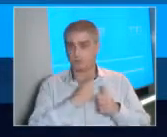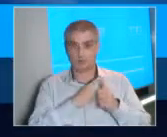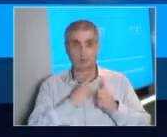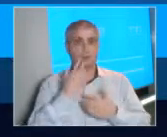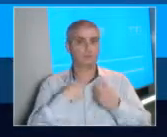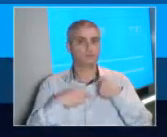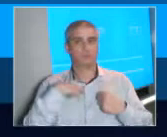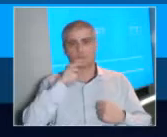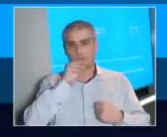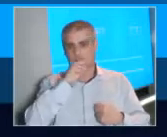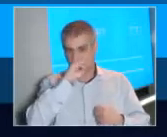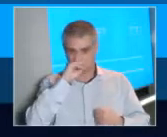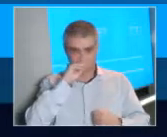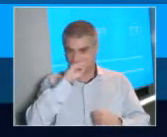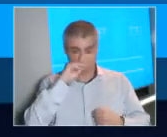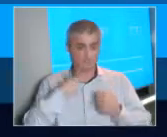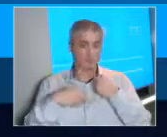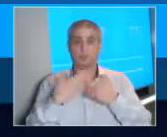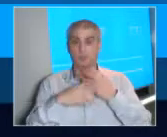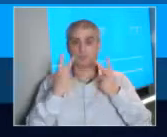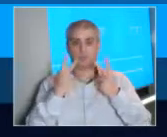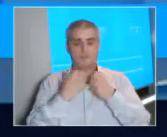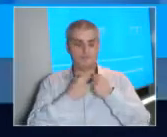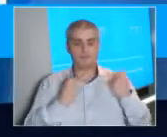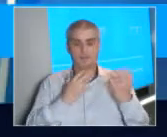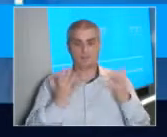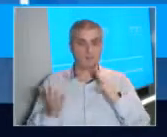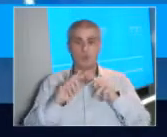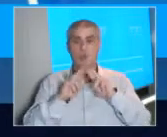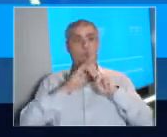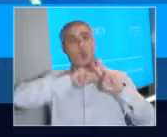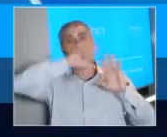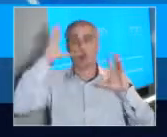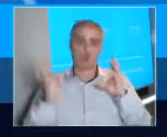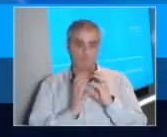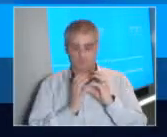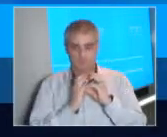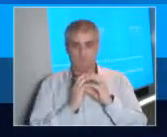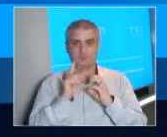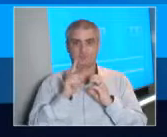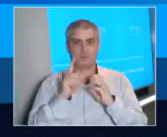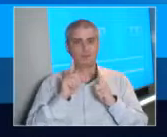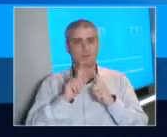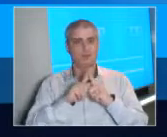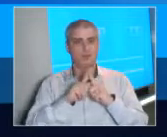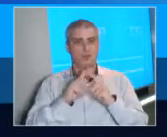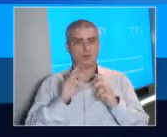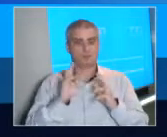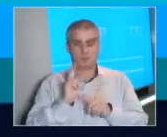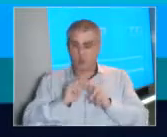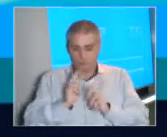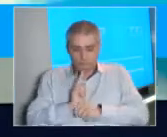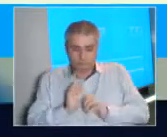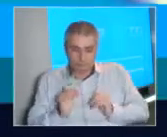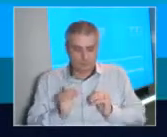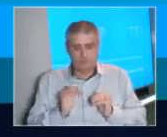שנים מדברים על בשנים האחרונות בעיקר על המתח בין עולם גלובלי לפרוטקציוניזם ולעולם שמגן על עצמו,